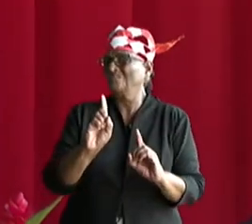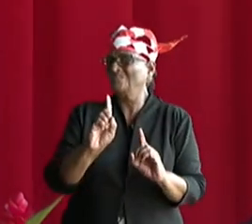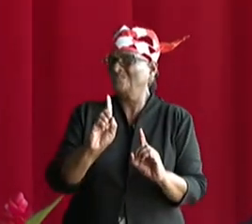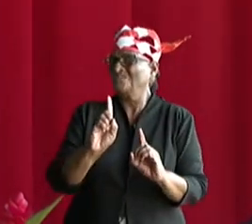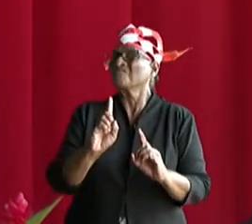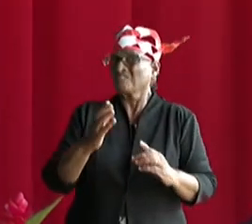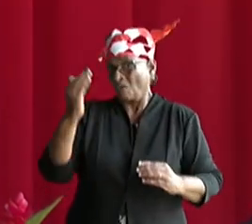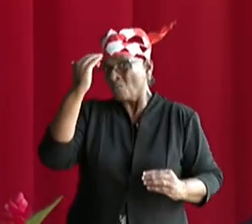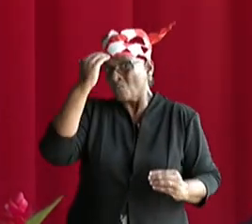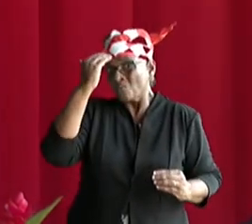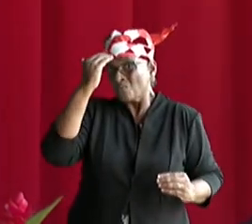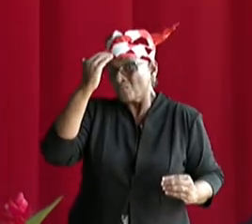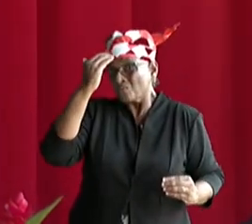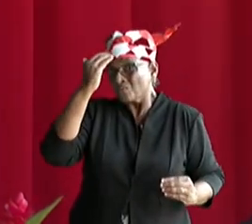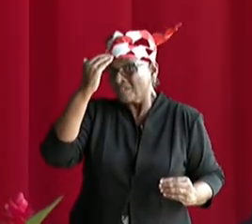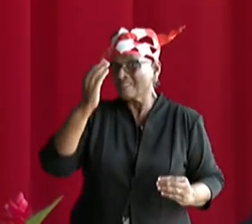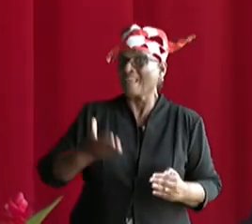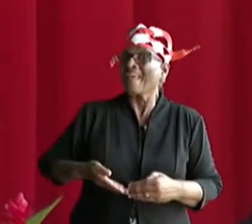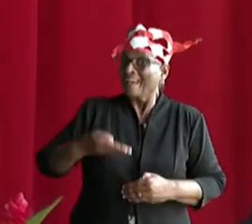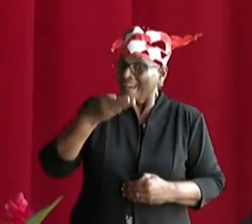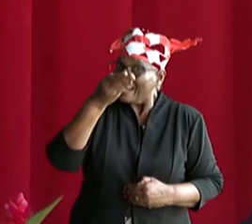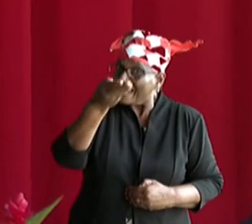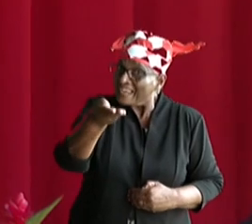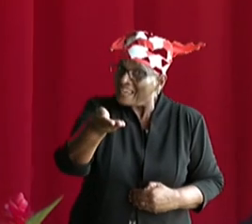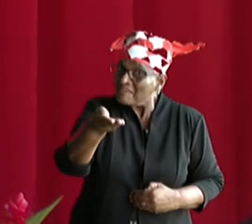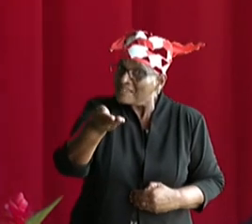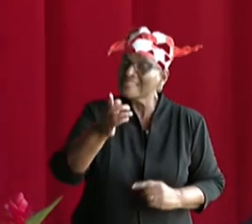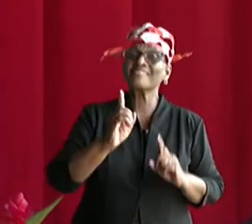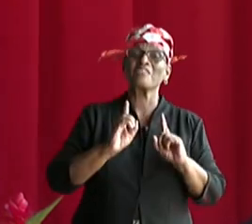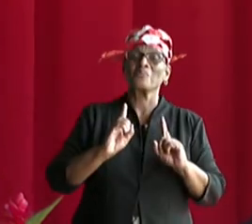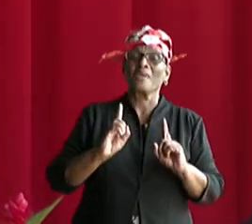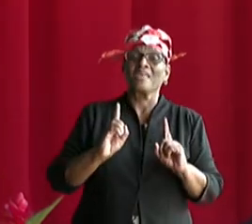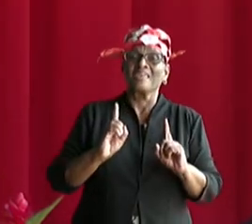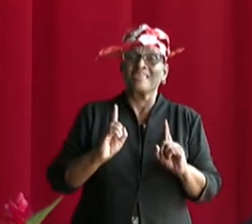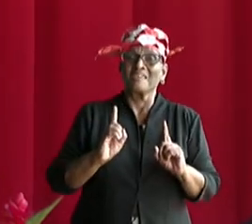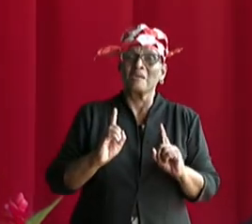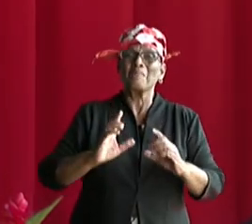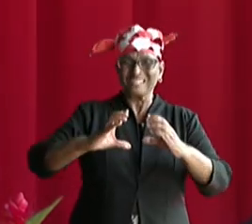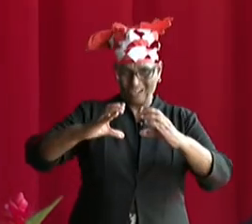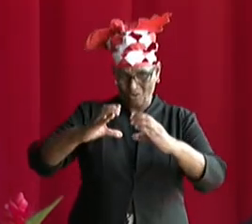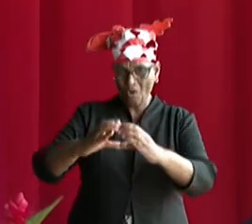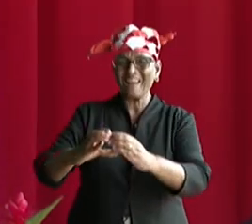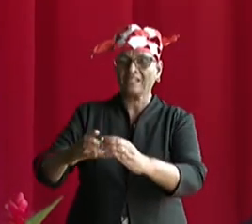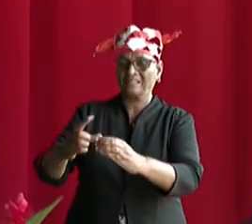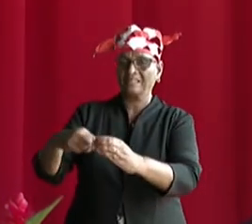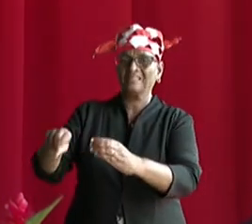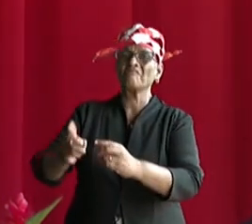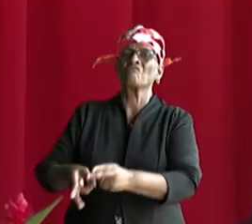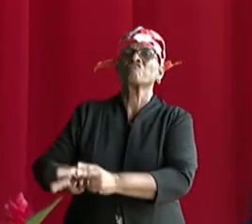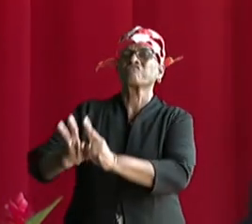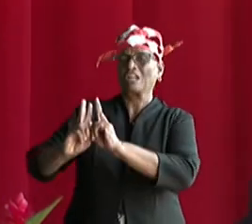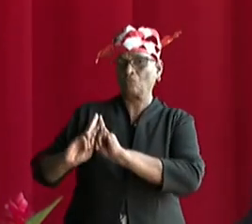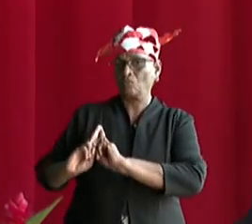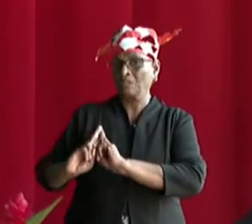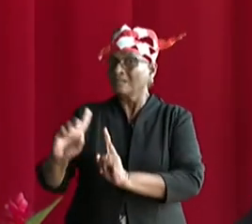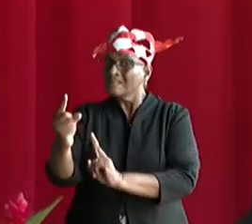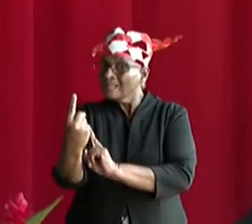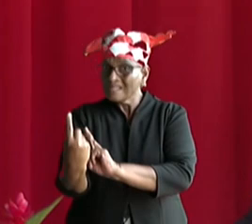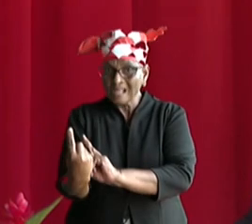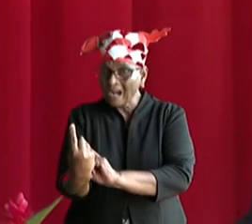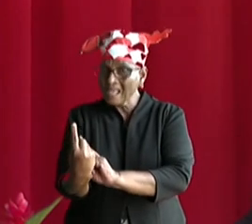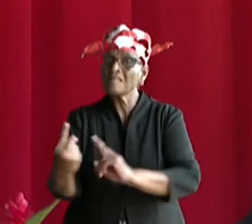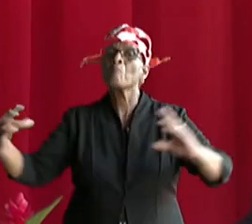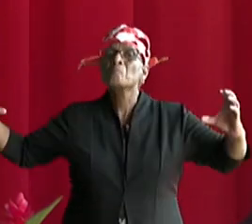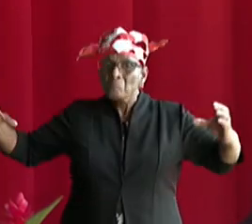vanuit het besef en het gegeven dat wij te maken hebben met een collectieve verantwoordelijkheid. Niet alleen, maar dat wij